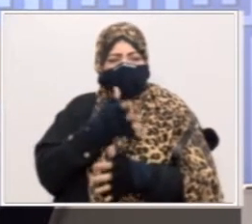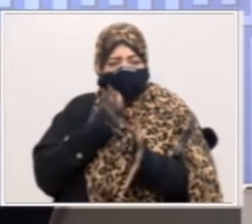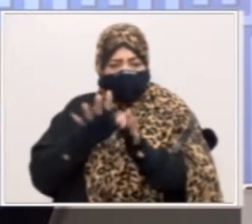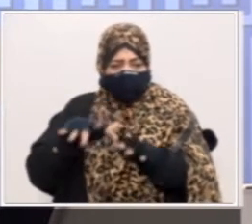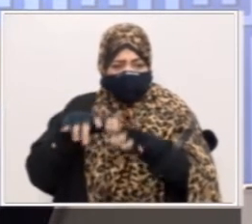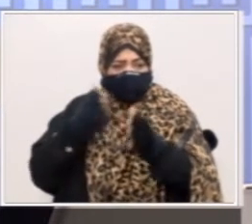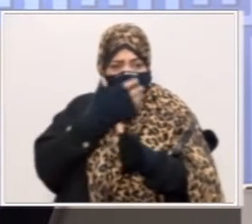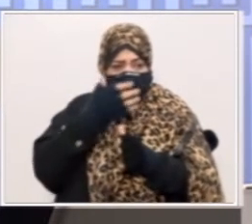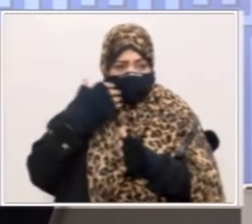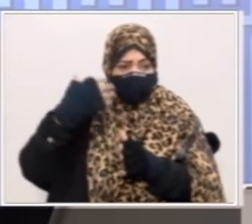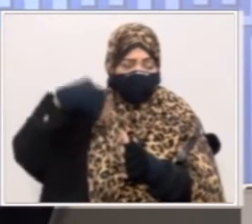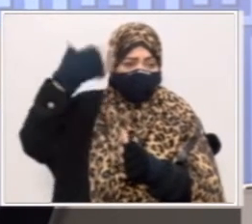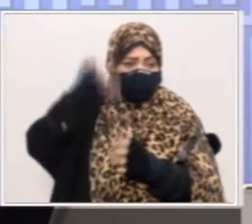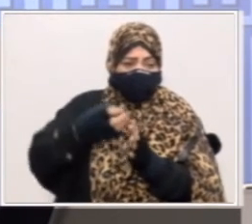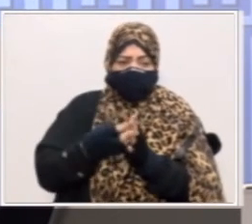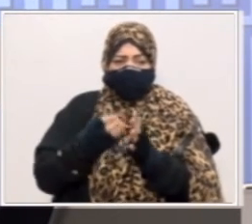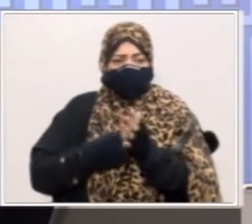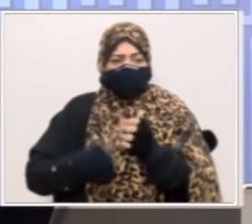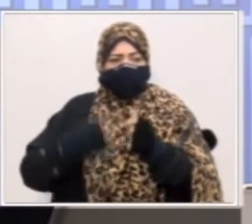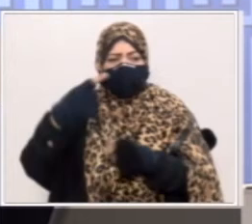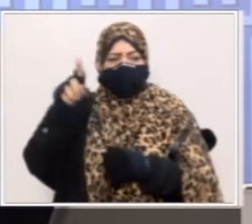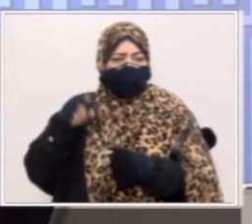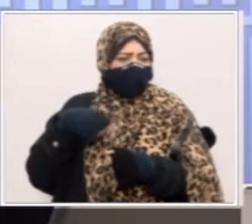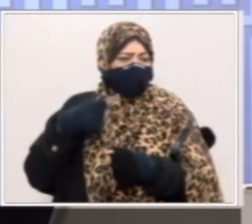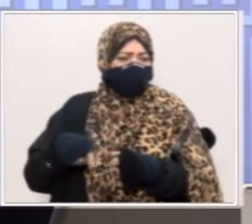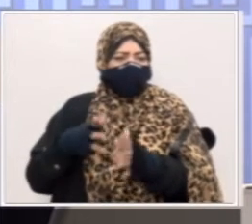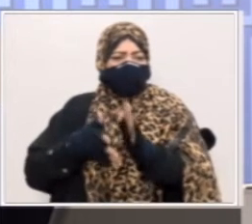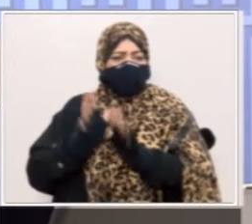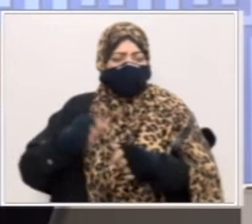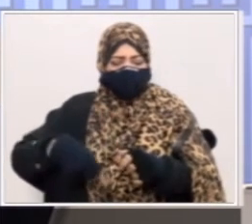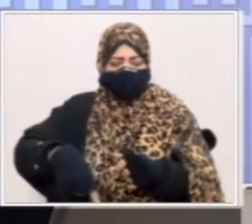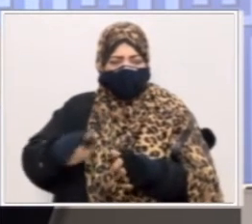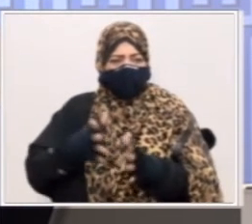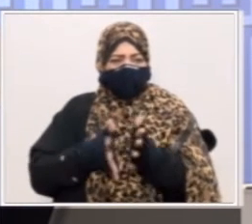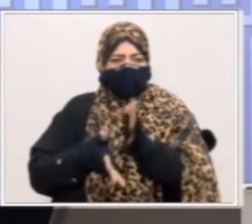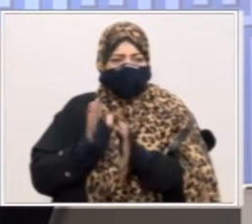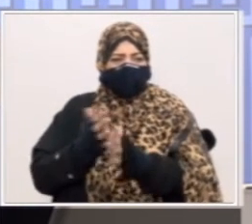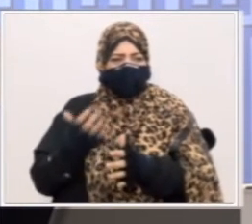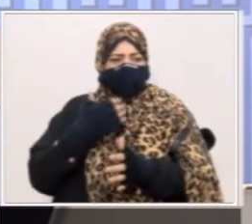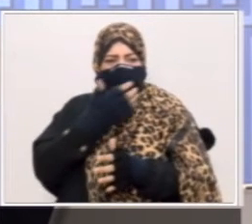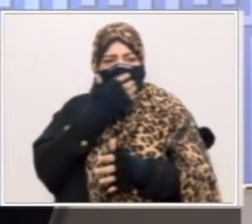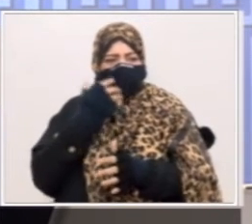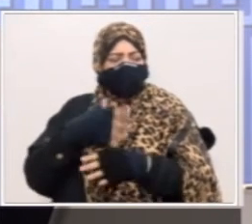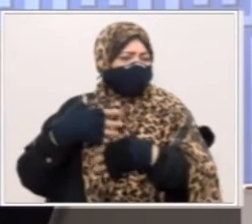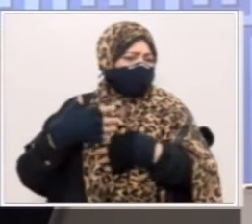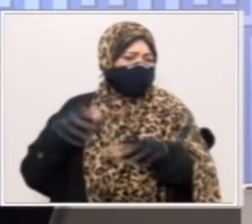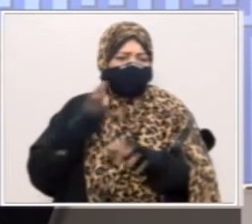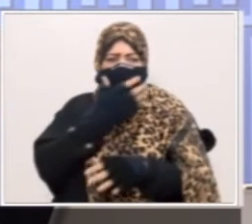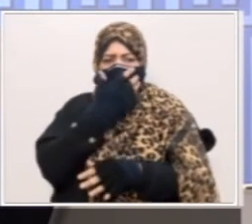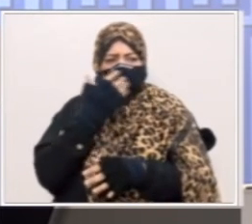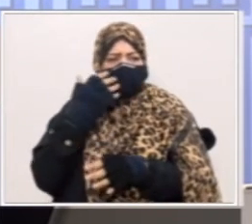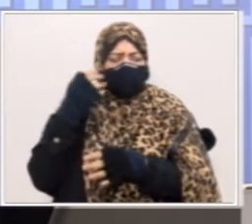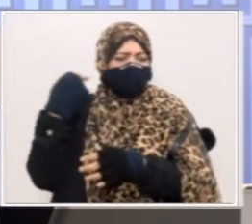فصيام بعد منتصف شهر شعبان لا شيء فيه، والنبي عليه الصلاة والسلام كان يصوم